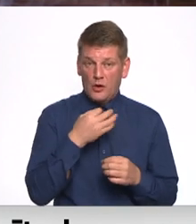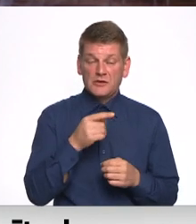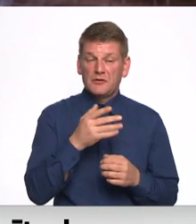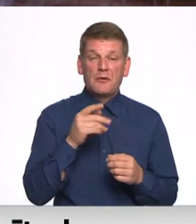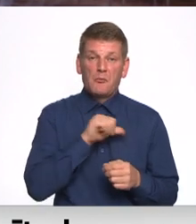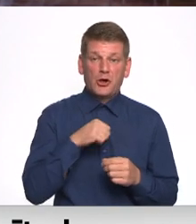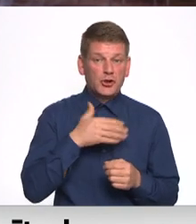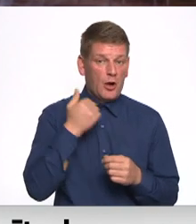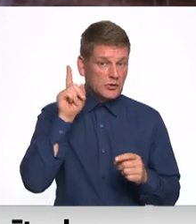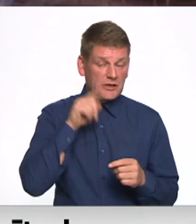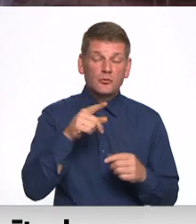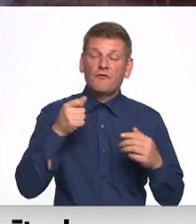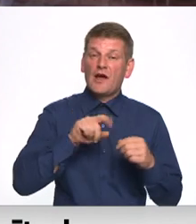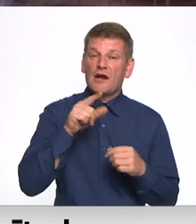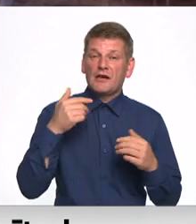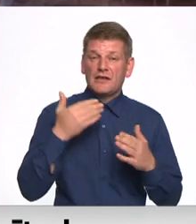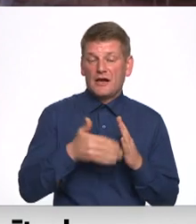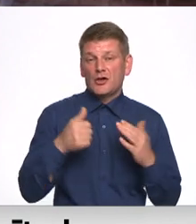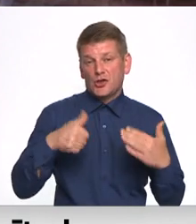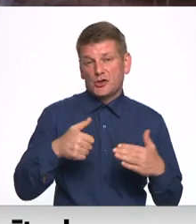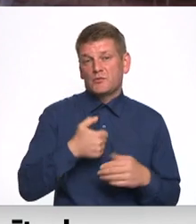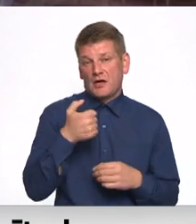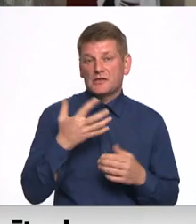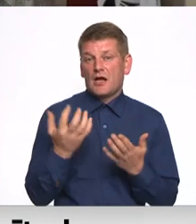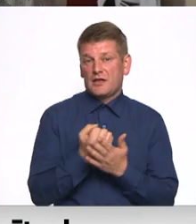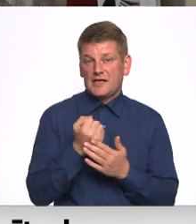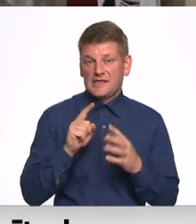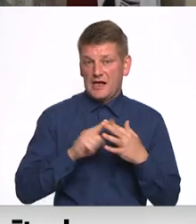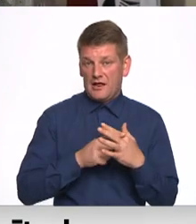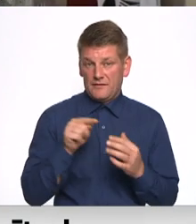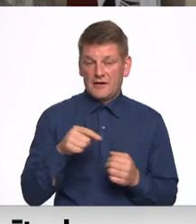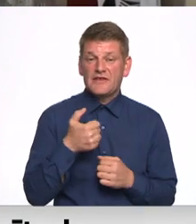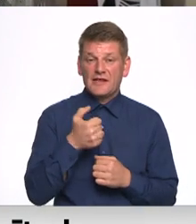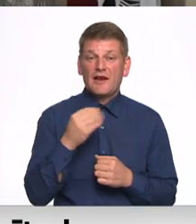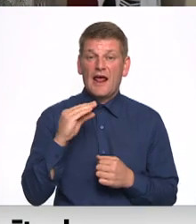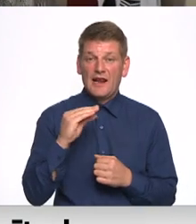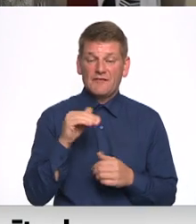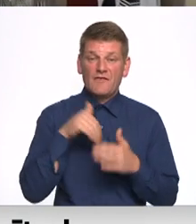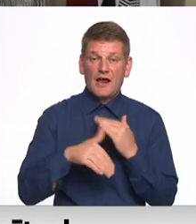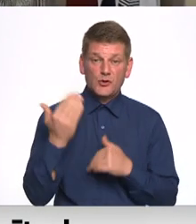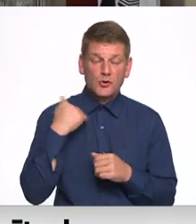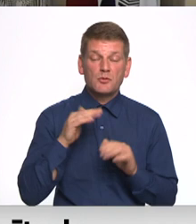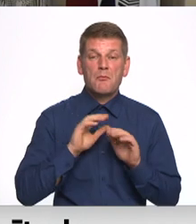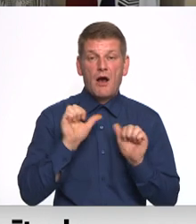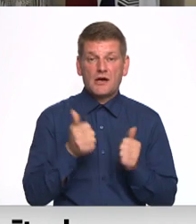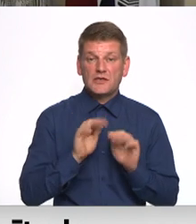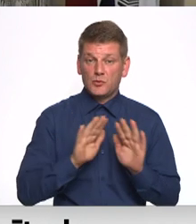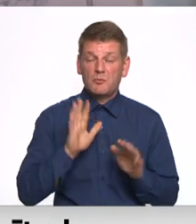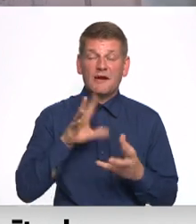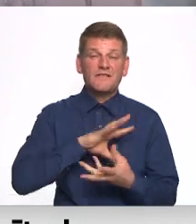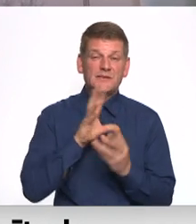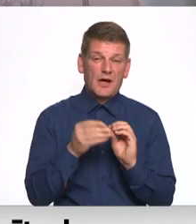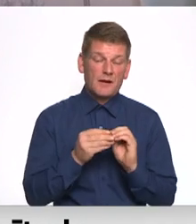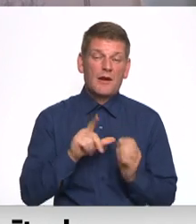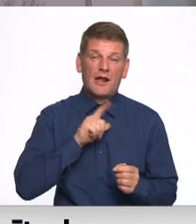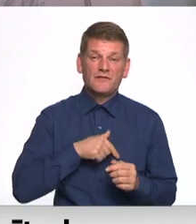vairāk nekā 60 gadus atradies turpat Jelgavā. Jelgavas Ģedert Elijas vēstures un mākslas muzejā par vispārīgiem